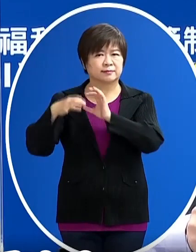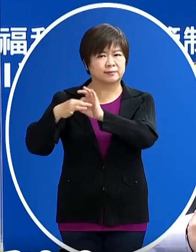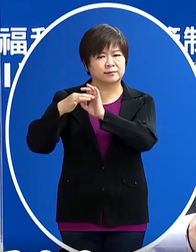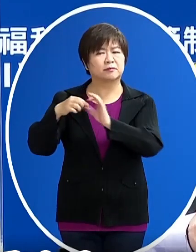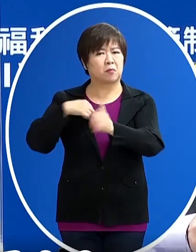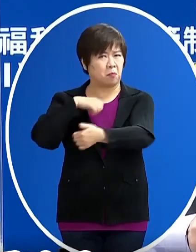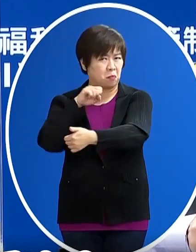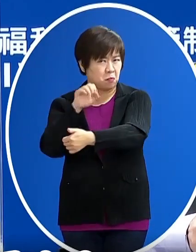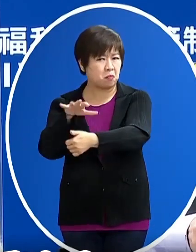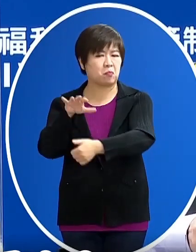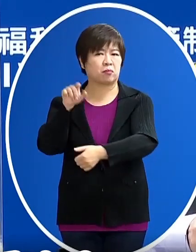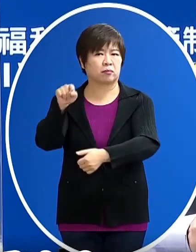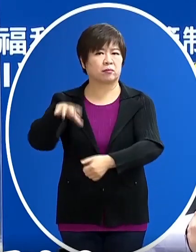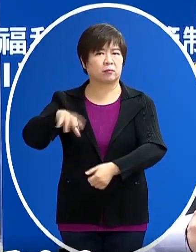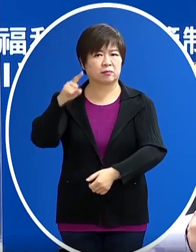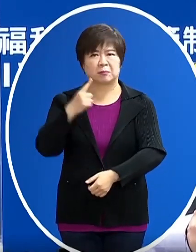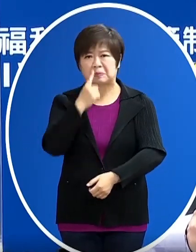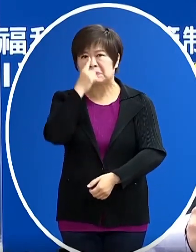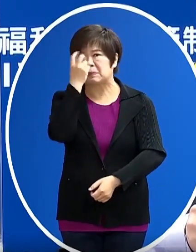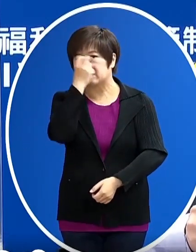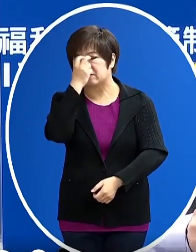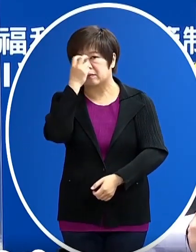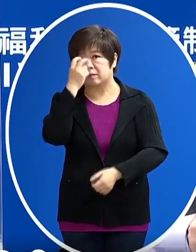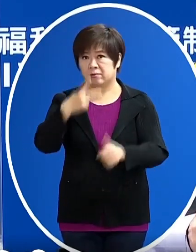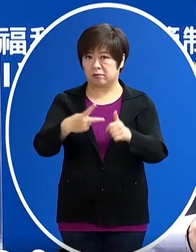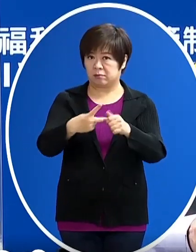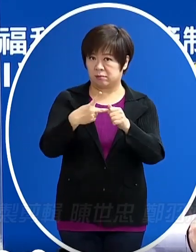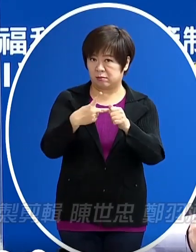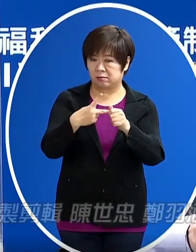他先哈，当然先裁剪哈。那第二个